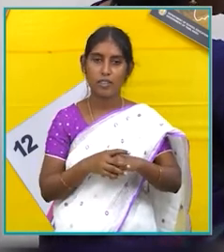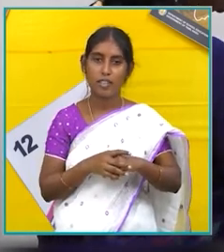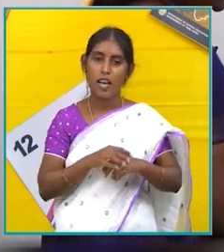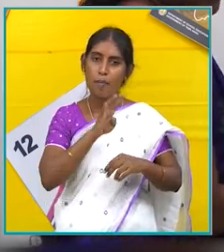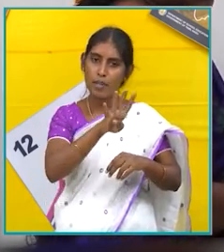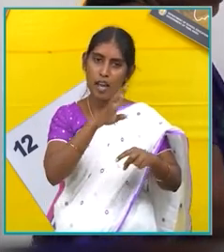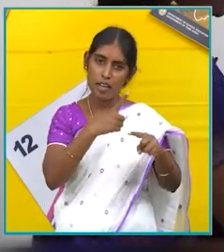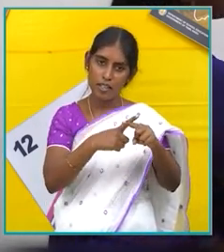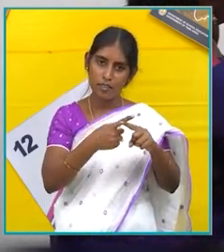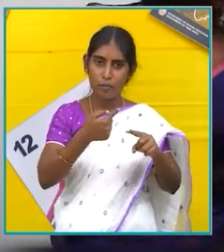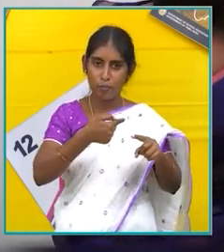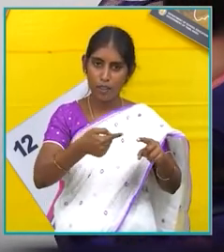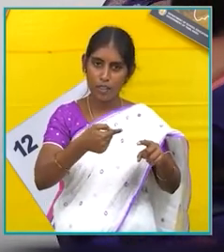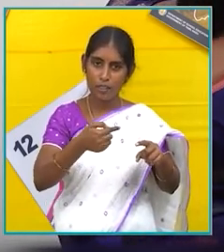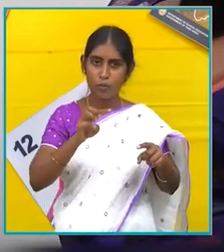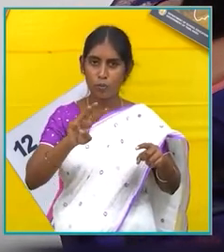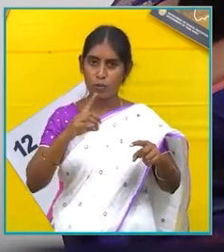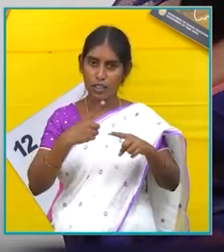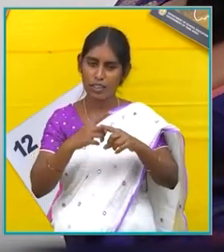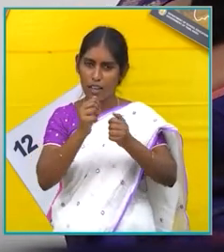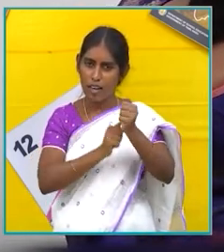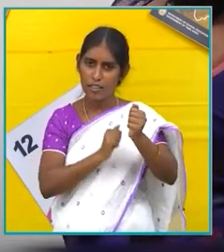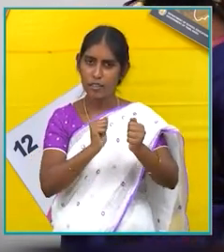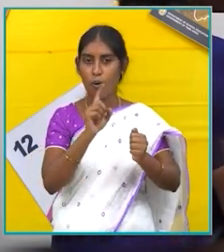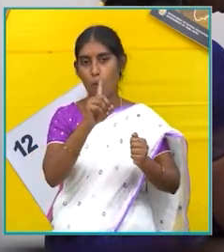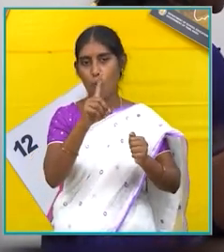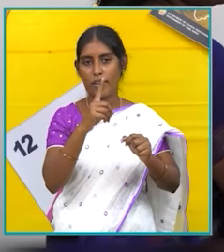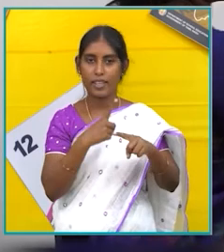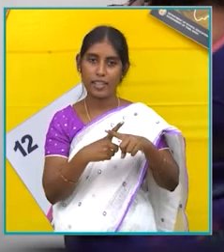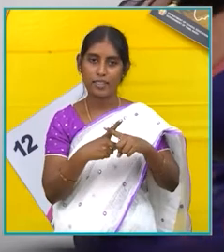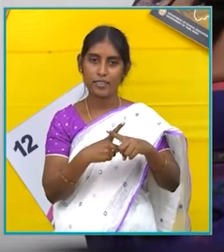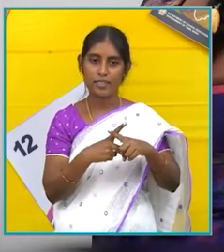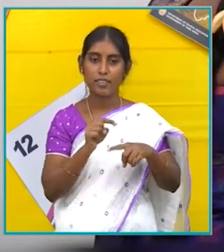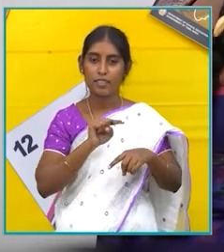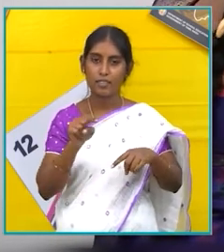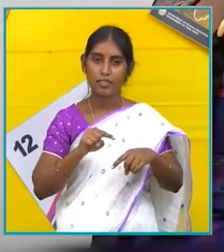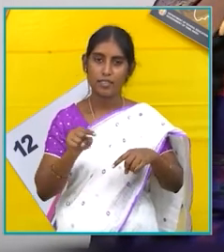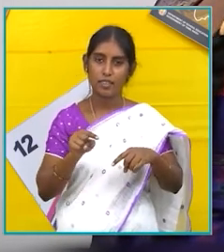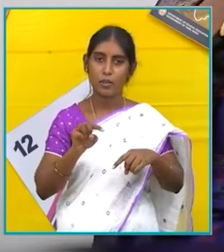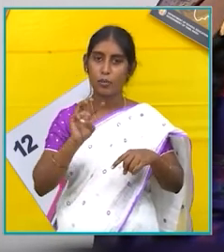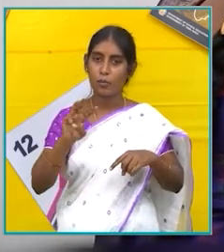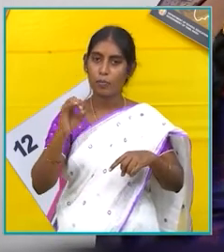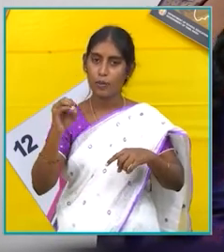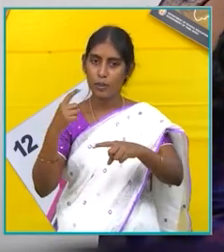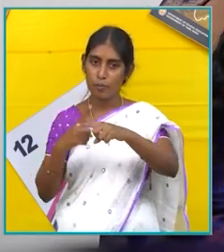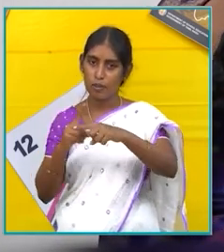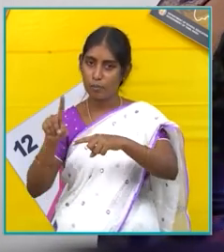இப்போ 4x-ல 3x-ஆக கழிச்சா எவ்வளோ, எக்ஸ், ஒரு எக்ஸ் கிடைக்கும் இல்லையா. அடுத்தது 30 கூட 15 கூட்டினோம்னா